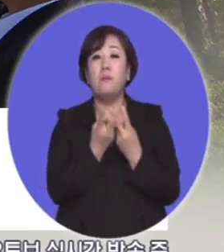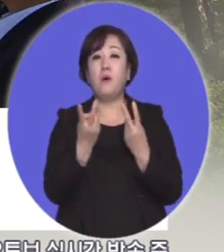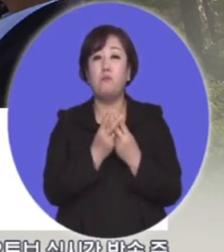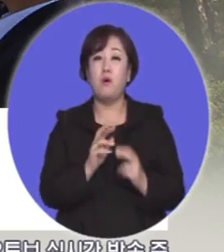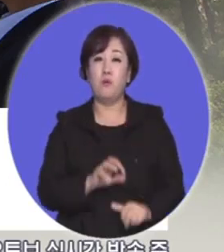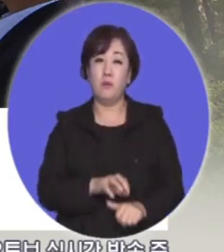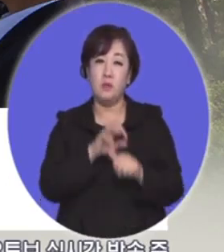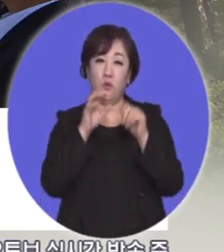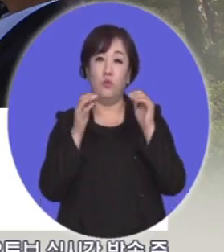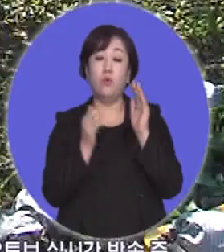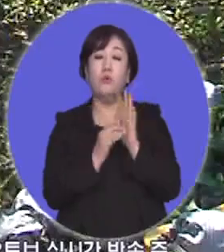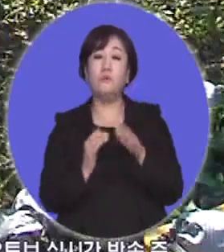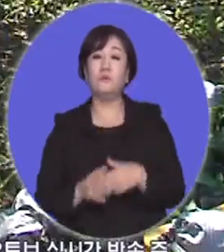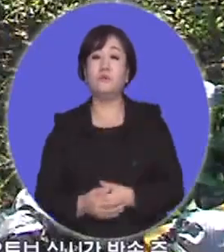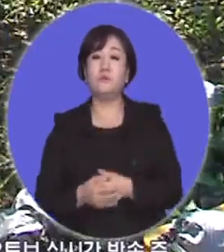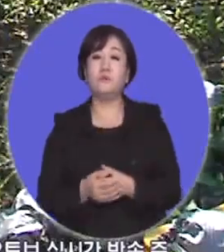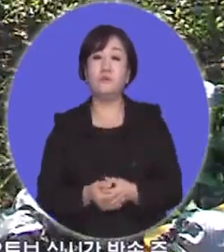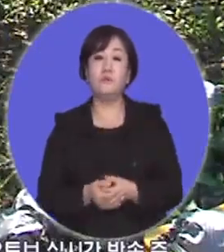기자입니다.